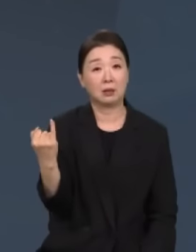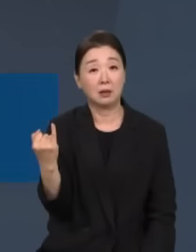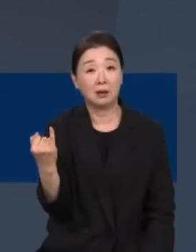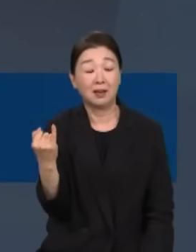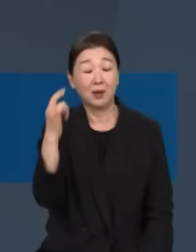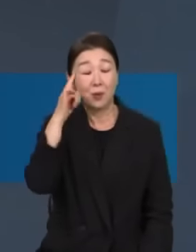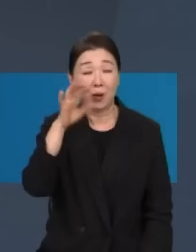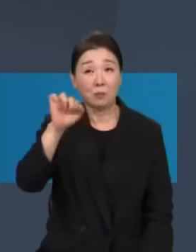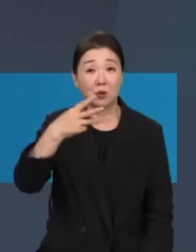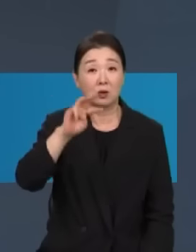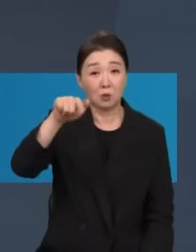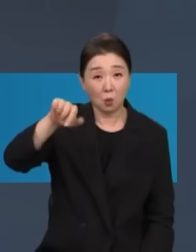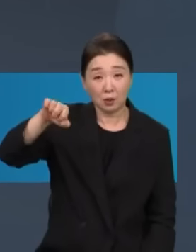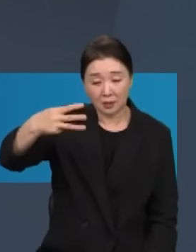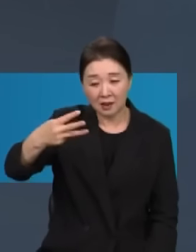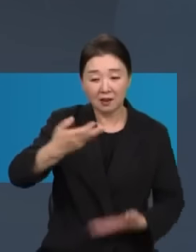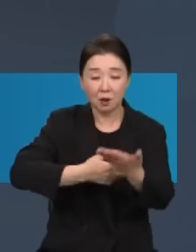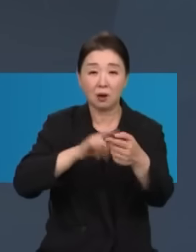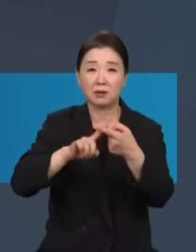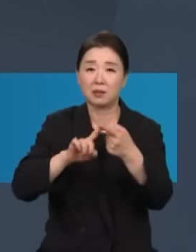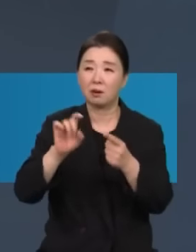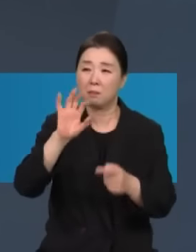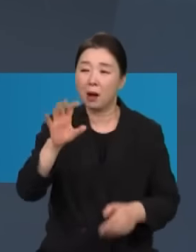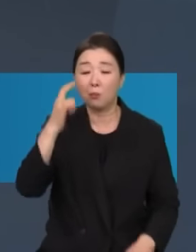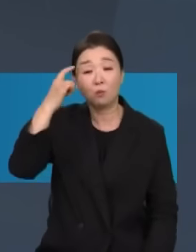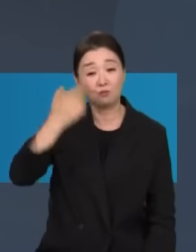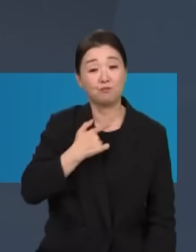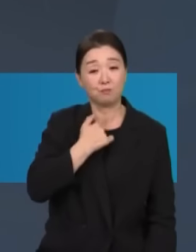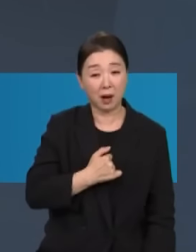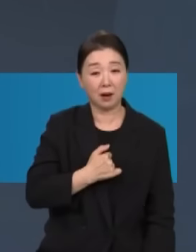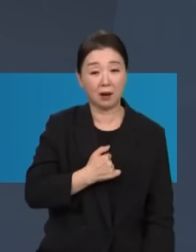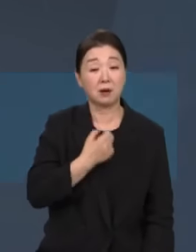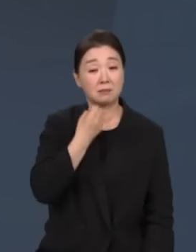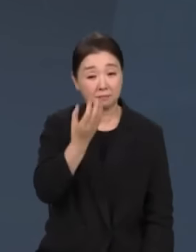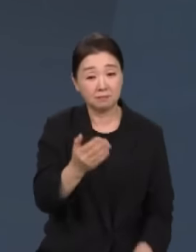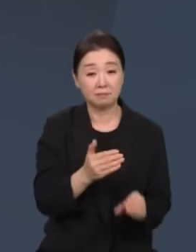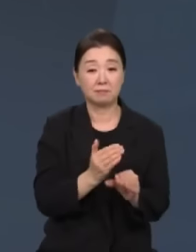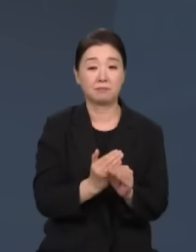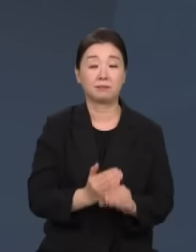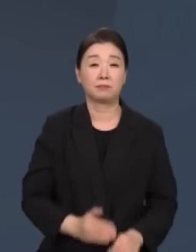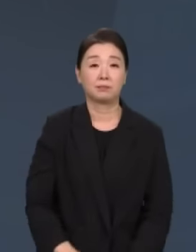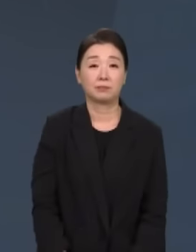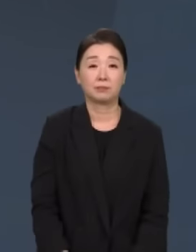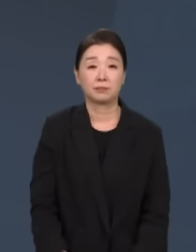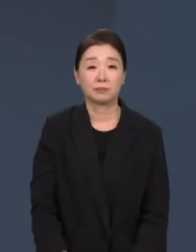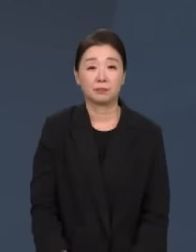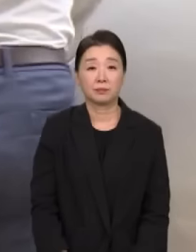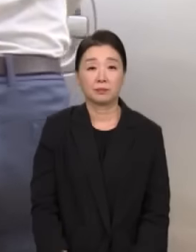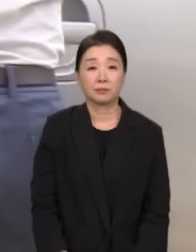블록들 거래에 대해 반복적으로 물었다고 진술했습니다 먼저 여도현 기자의 단독보도입니다